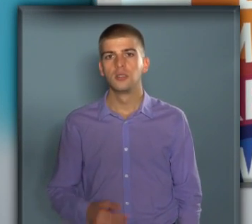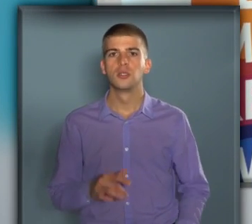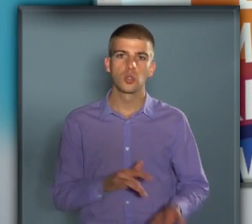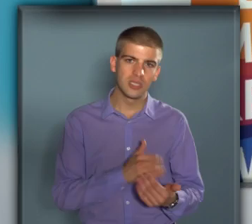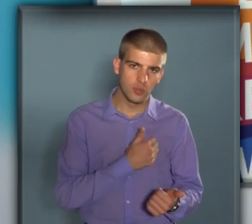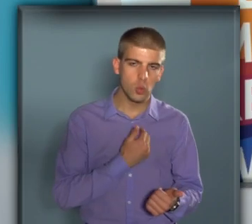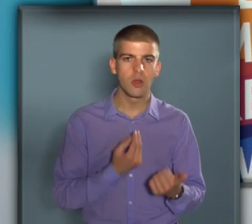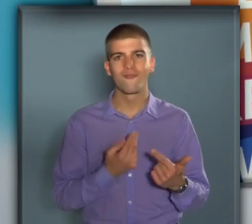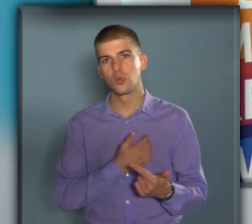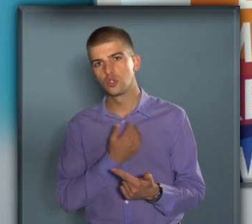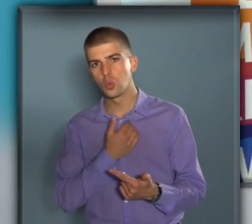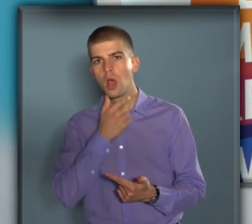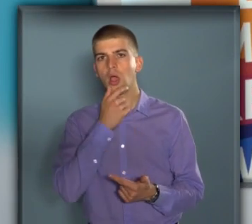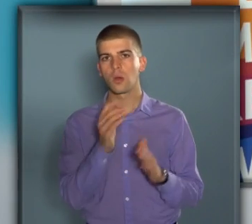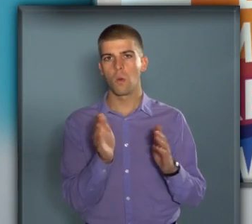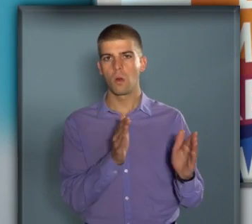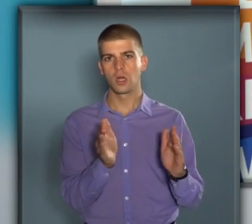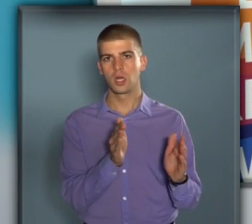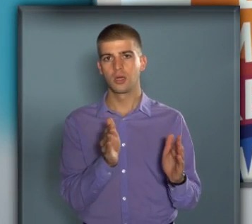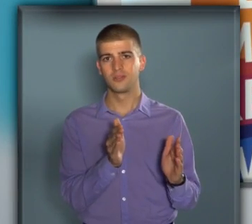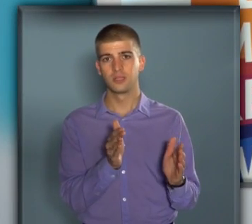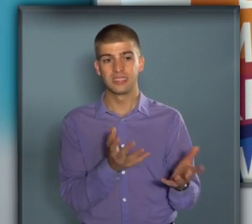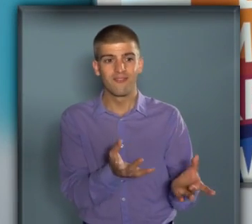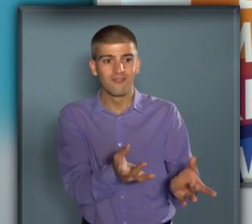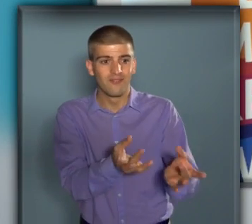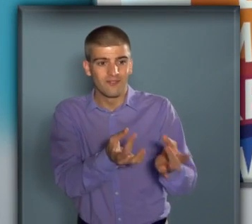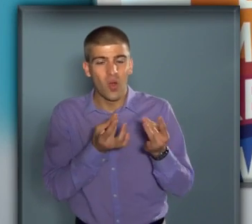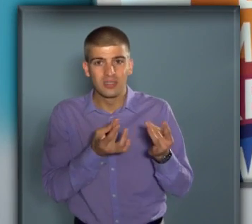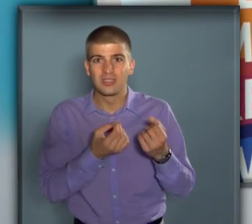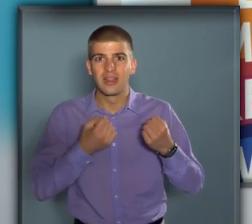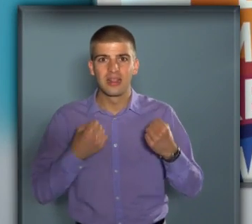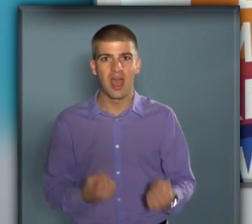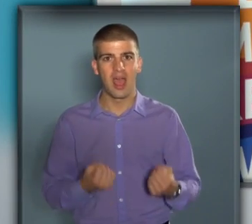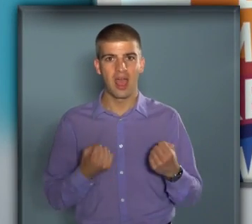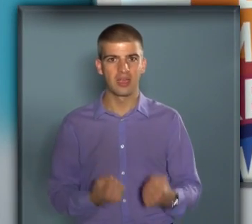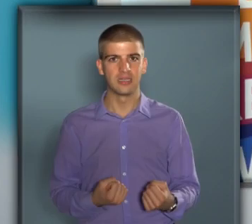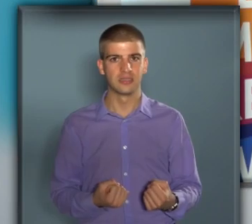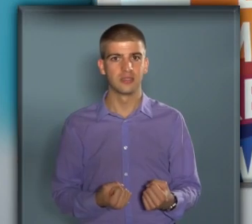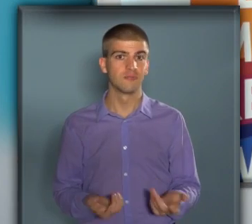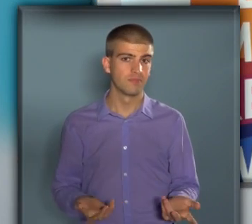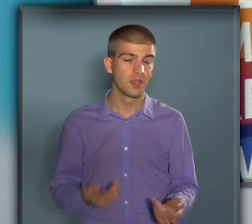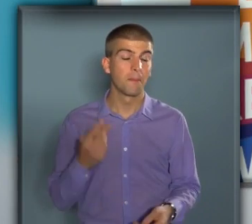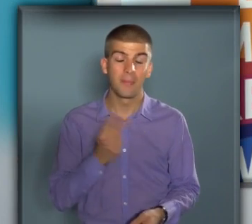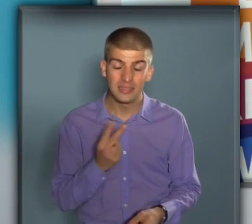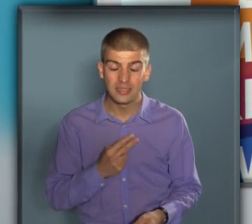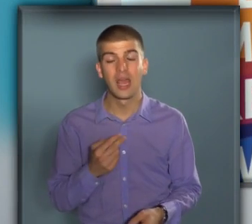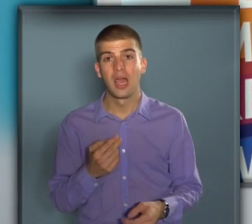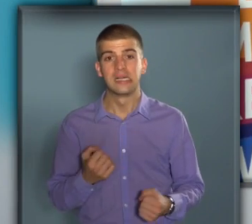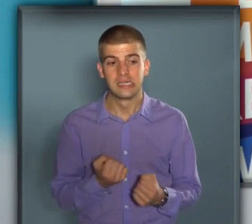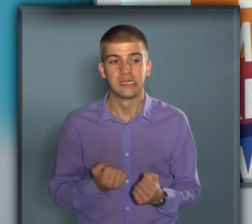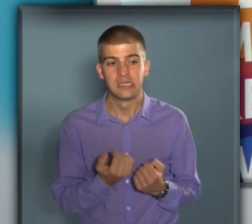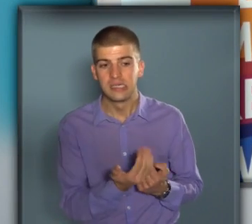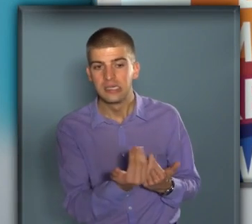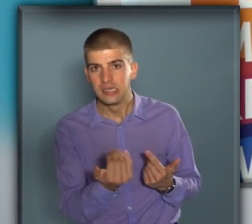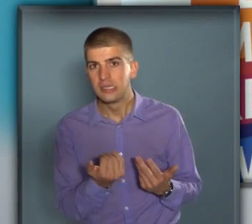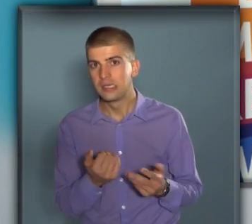középiskola, főiskolások azok az a réteg, akiket nagyon nehéz bevonni ezekbe a programokba. Van erre is természetesen ugye törekvésünk,